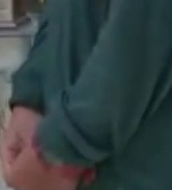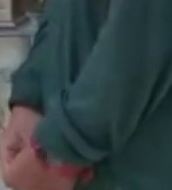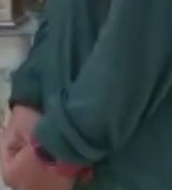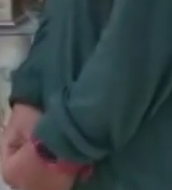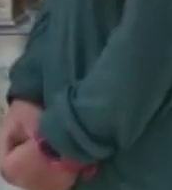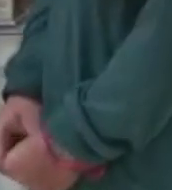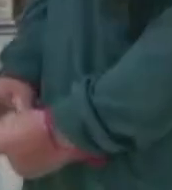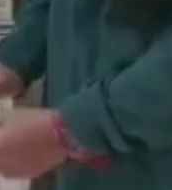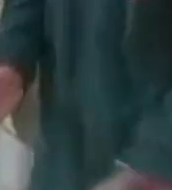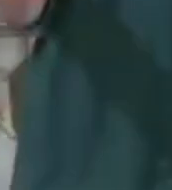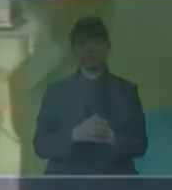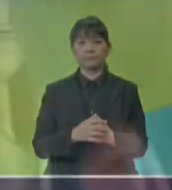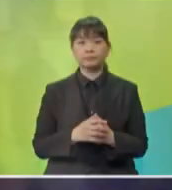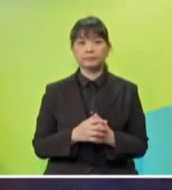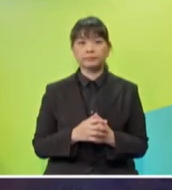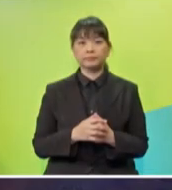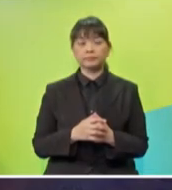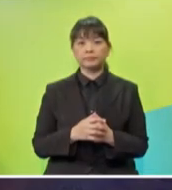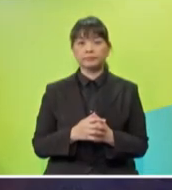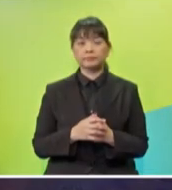Yuk kita pergi makan